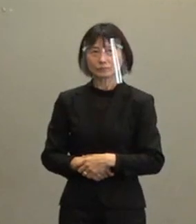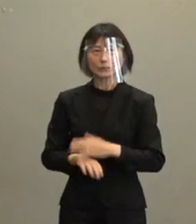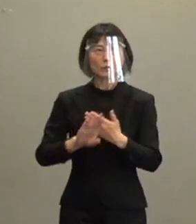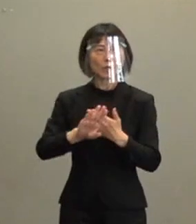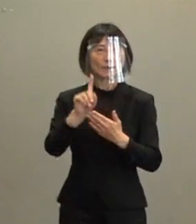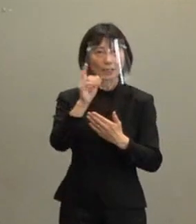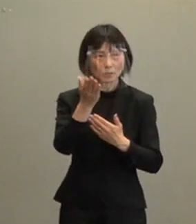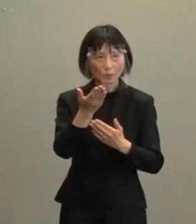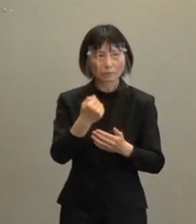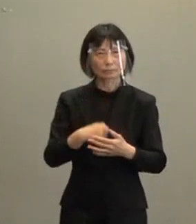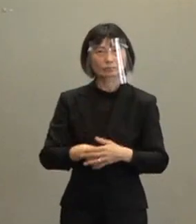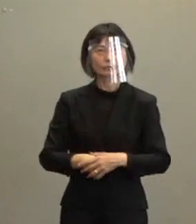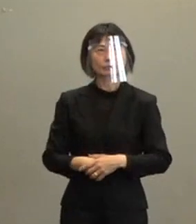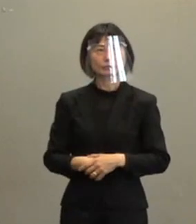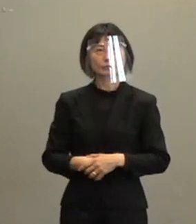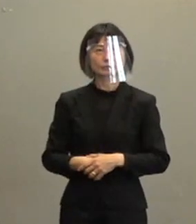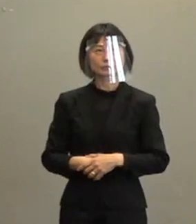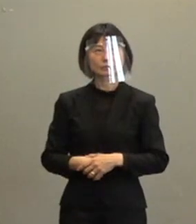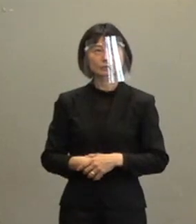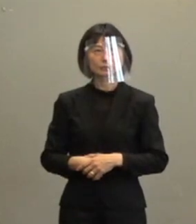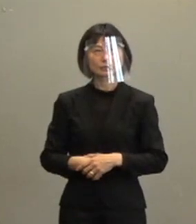いかがでしょうか。